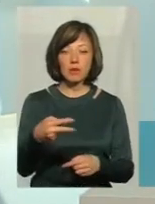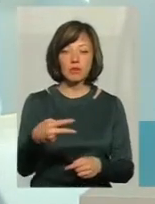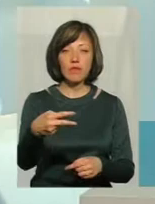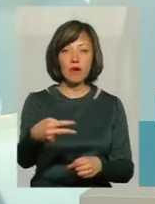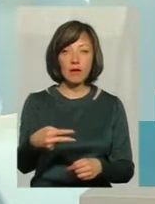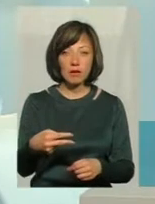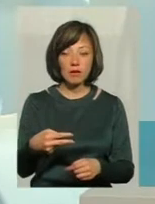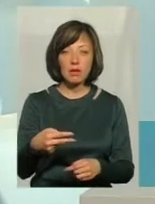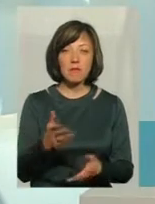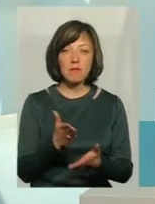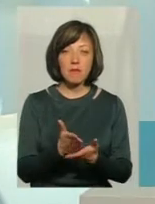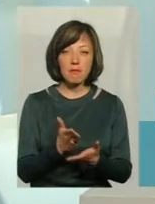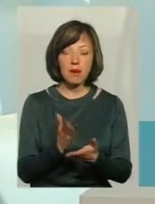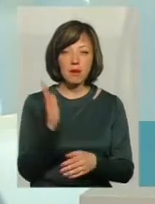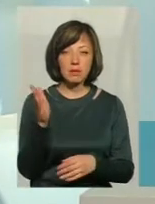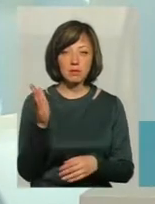вперед матиме